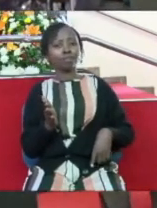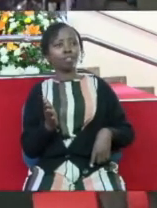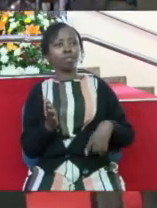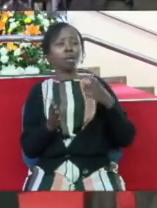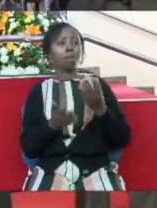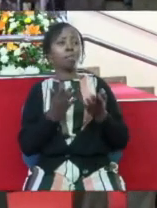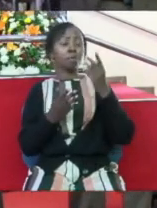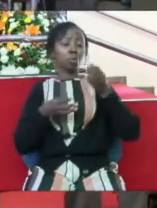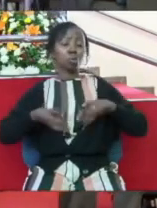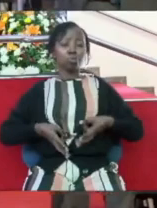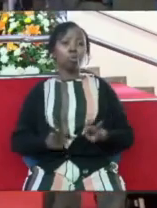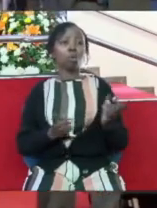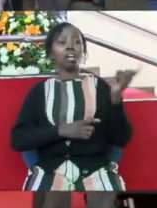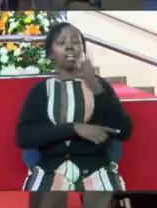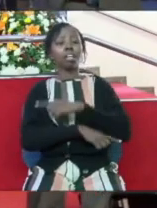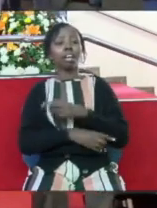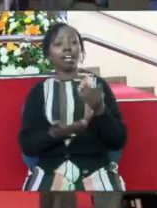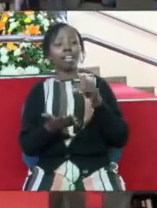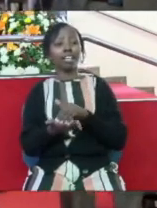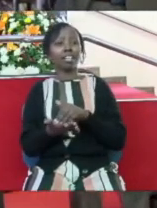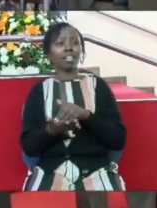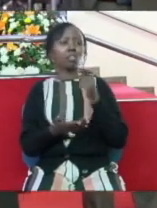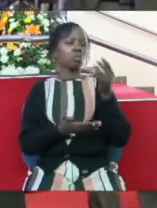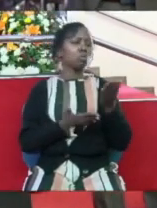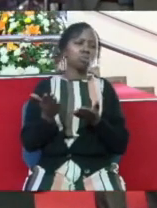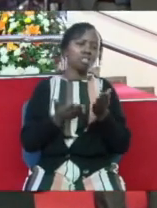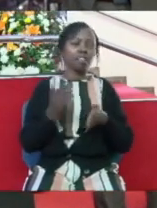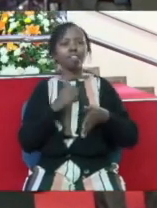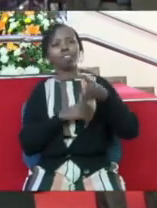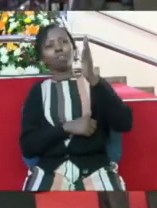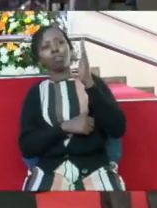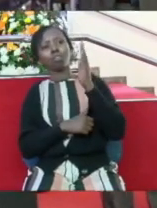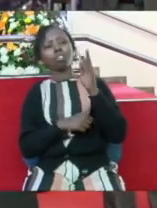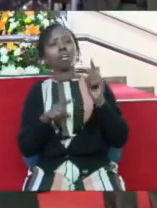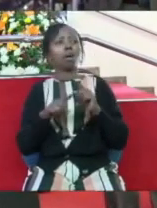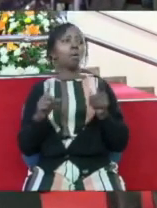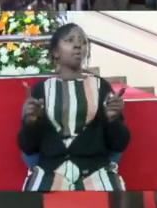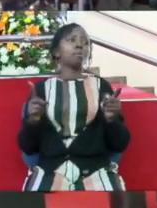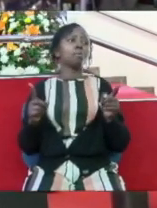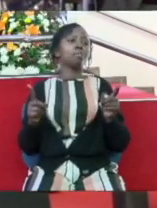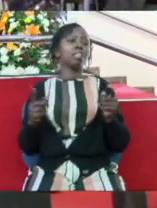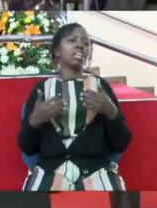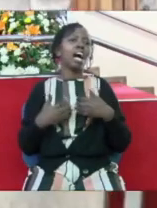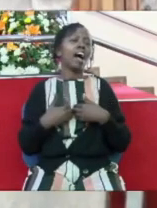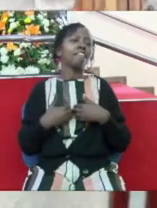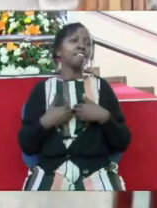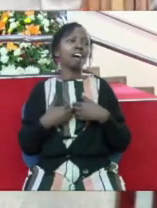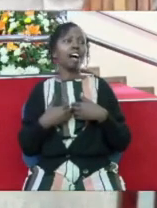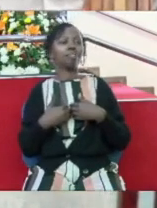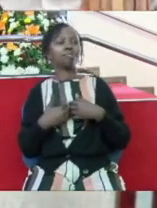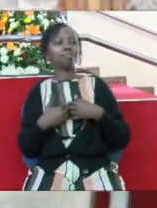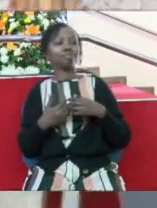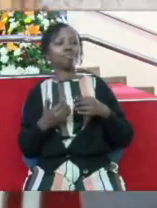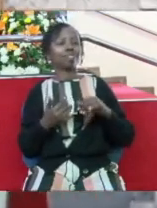again. Umeokoka. You are serving the Lord. Unahudumia Mungu. But you still have a mpango wa kando. Lakini bado uko na